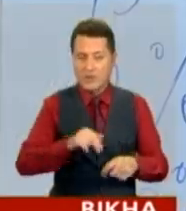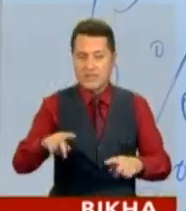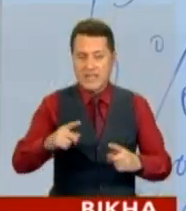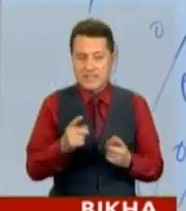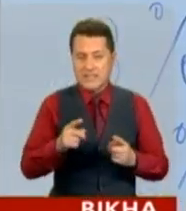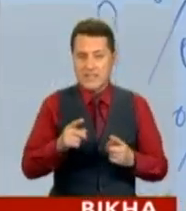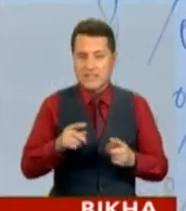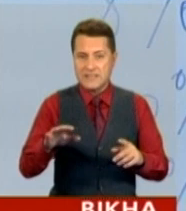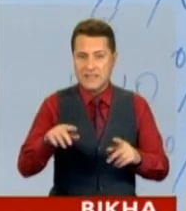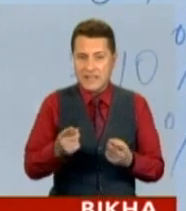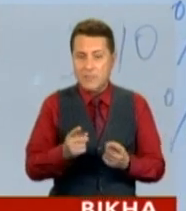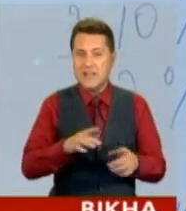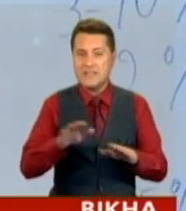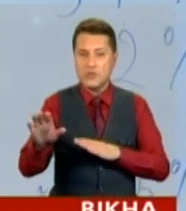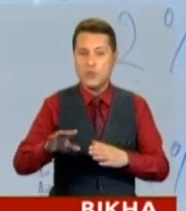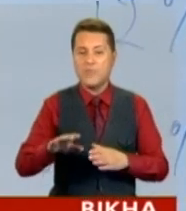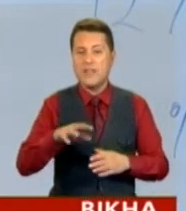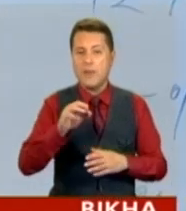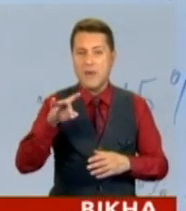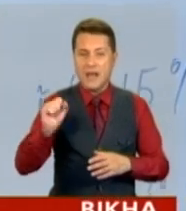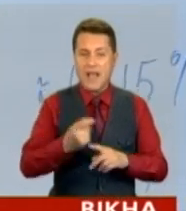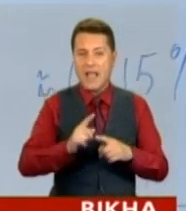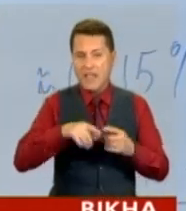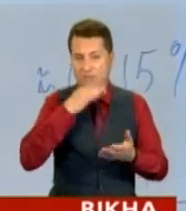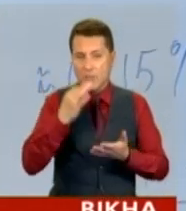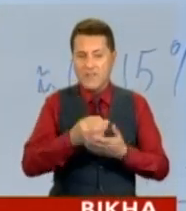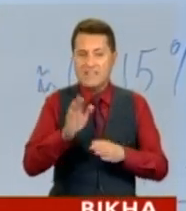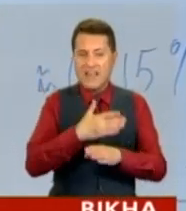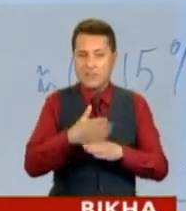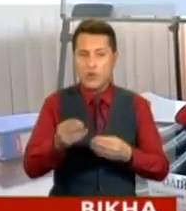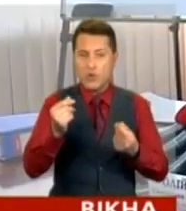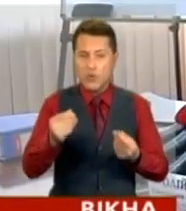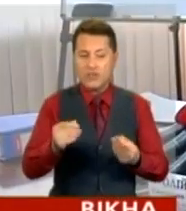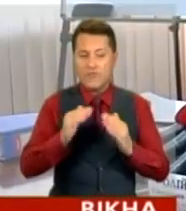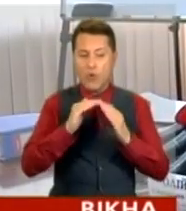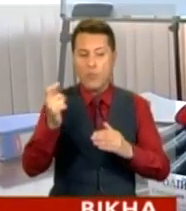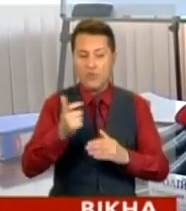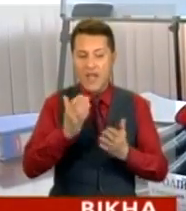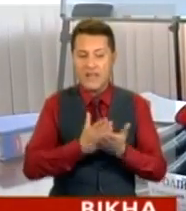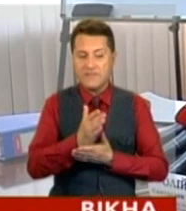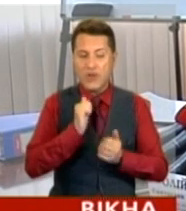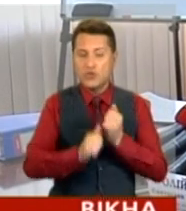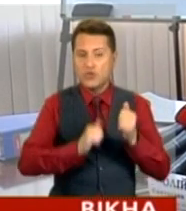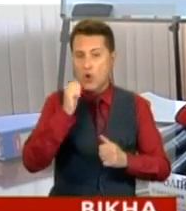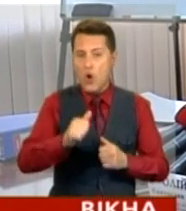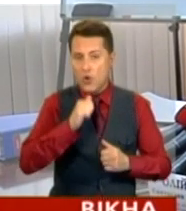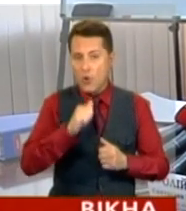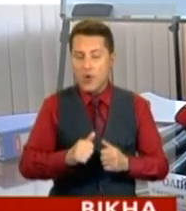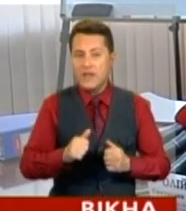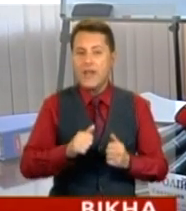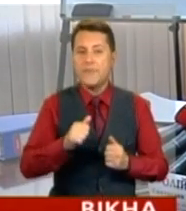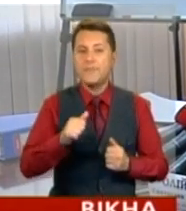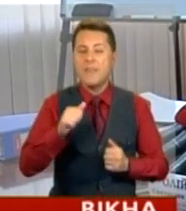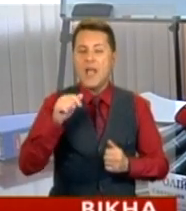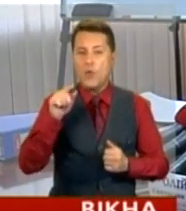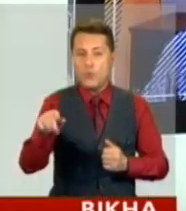заступника міського голови, який відповідав за розподіл коштів у комунальній сфері. Щороку через його руки проходило зо